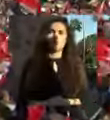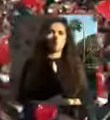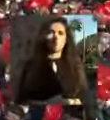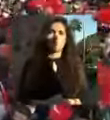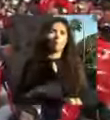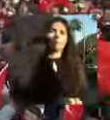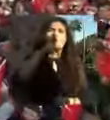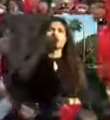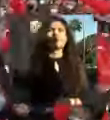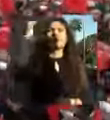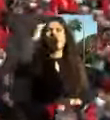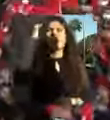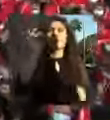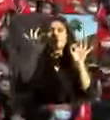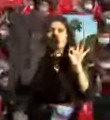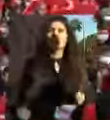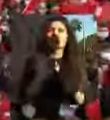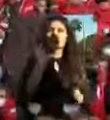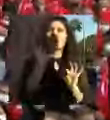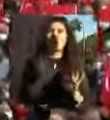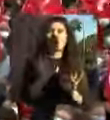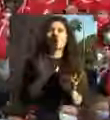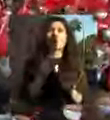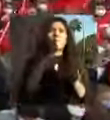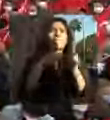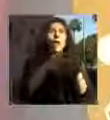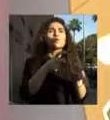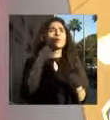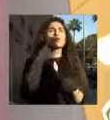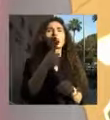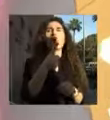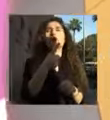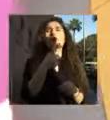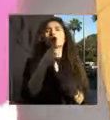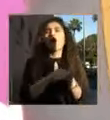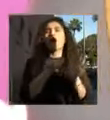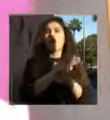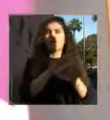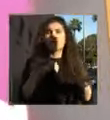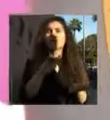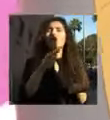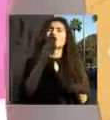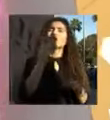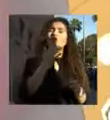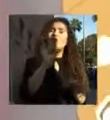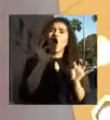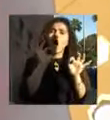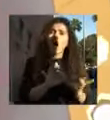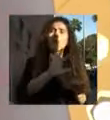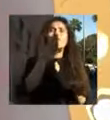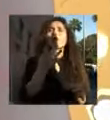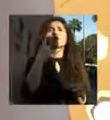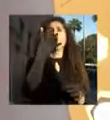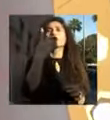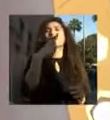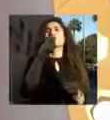Bugün temelini atacağımız metro 3,5 yılda bitecek. Direkt ya da dolaylı 4000